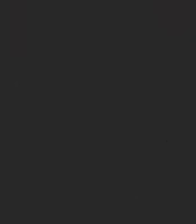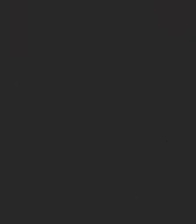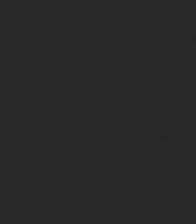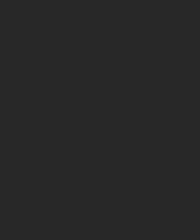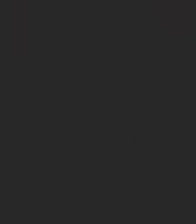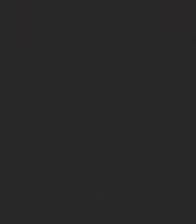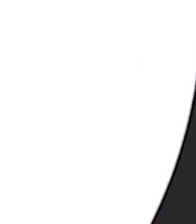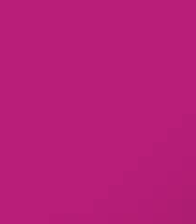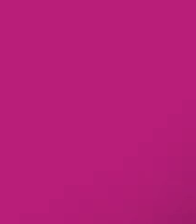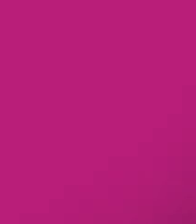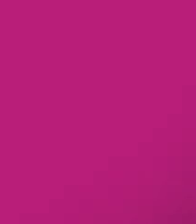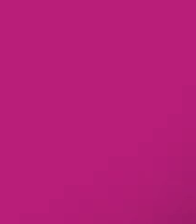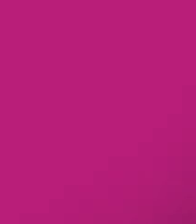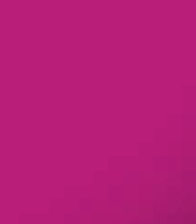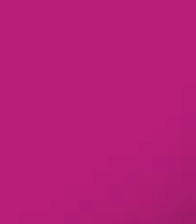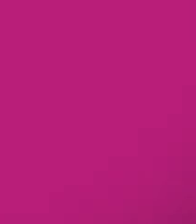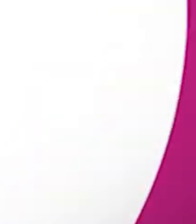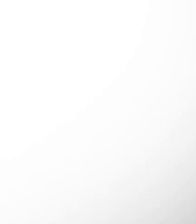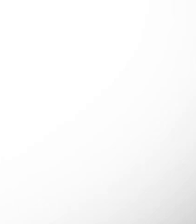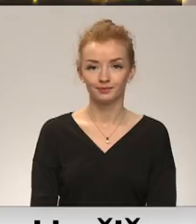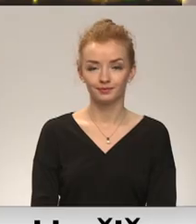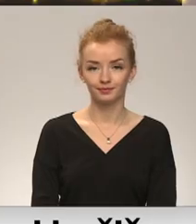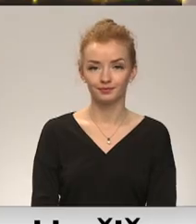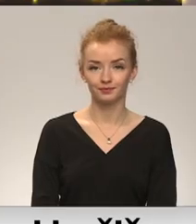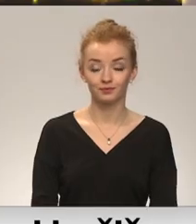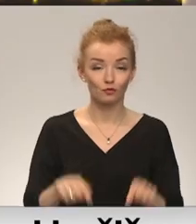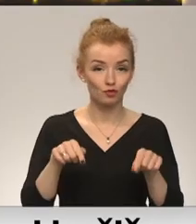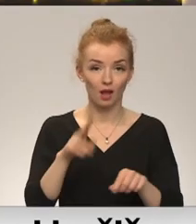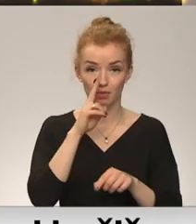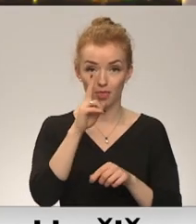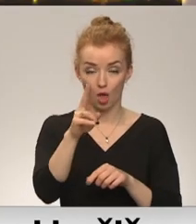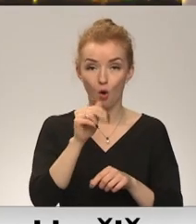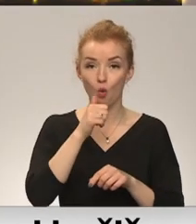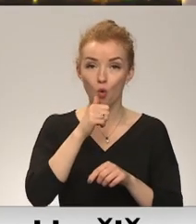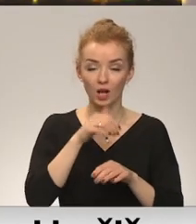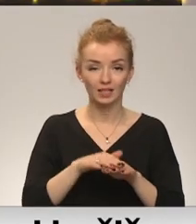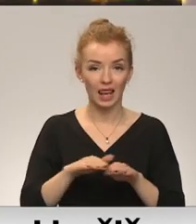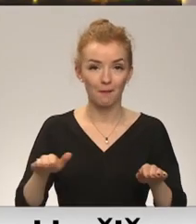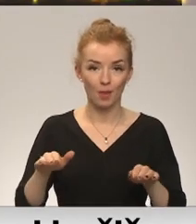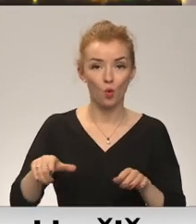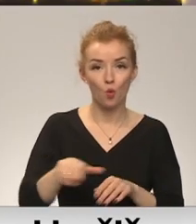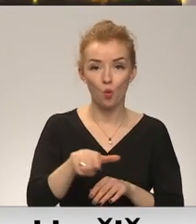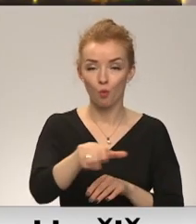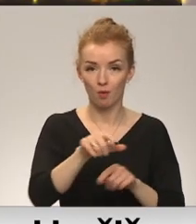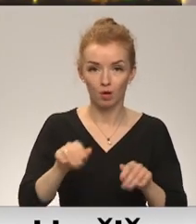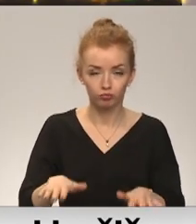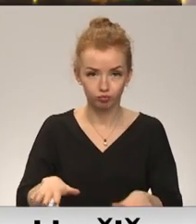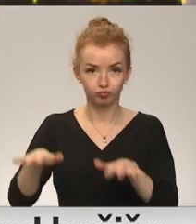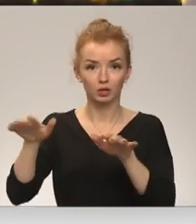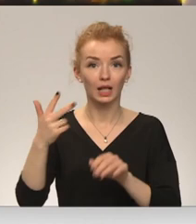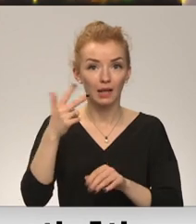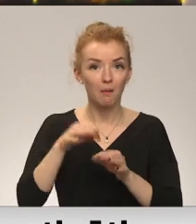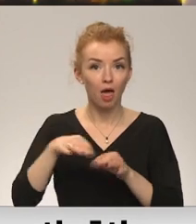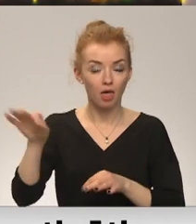Re! Viss ēters ir te! Šajā nedēļā ūdens līmenis dažās Latvijas upēs paaugstinājies pat par 3